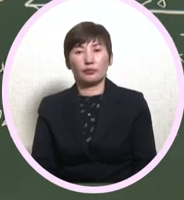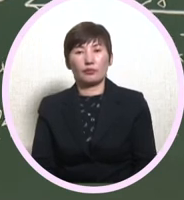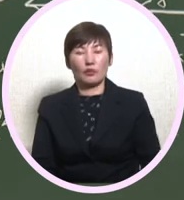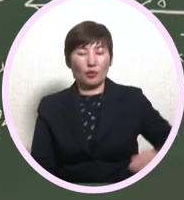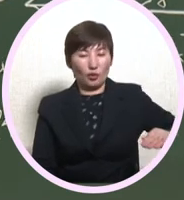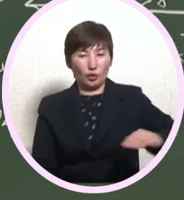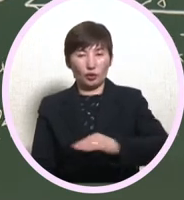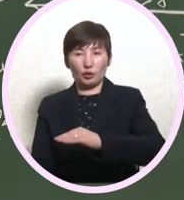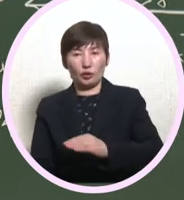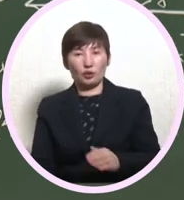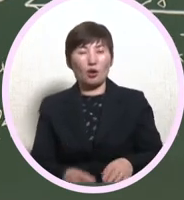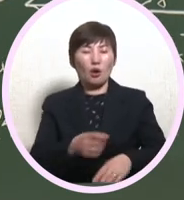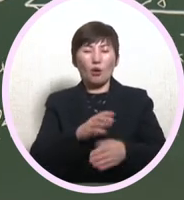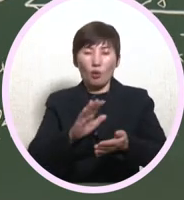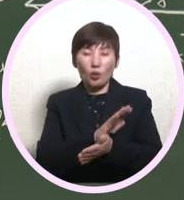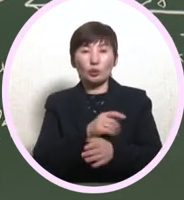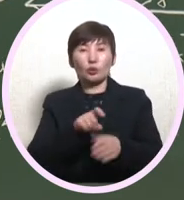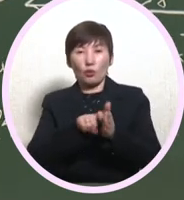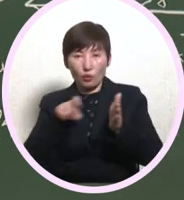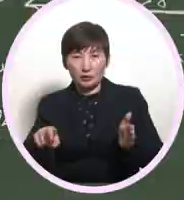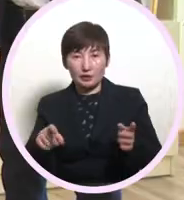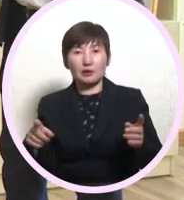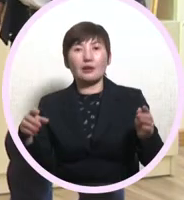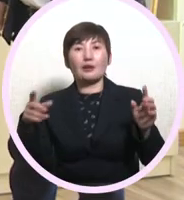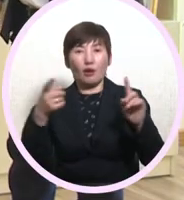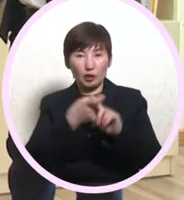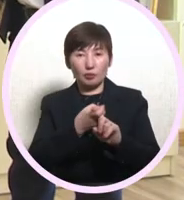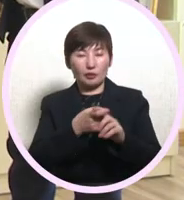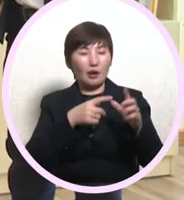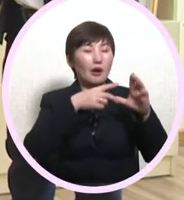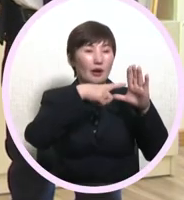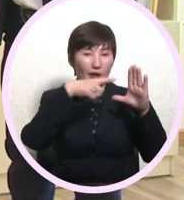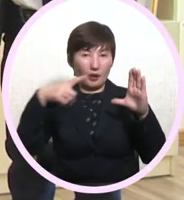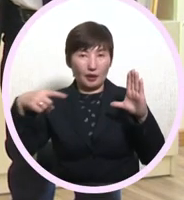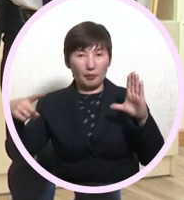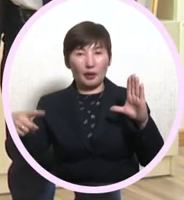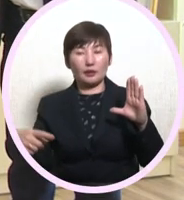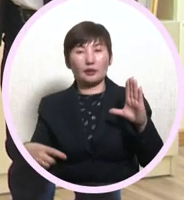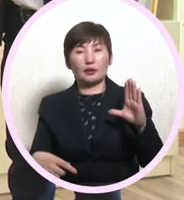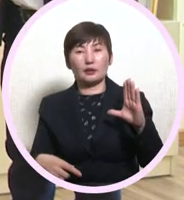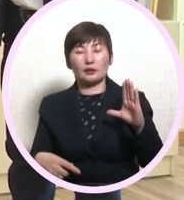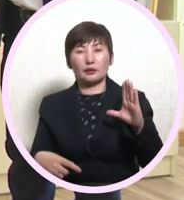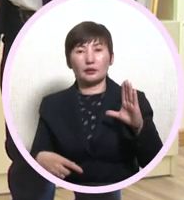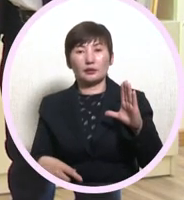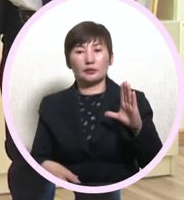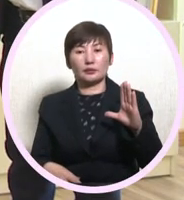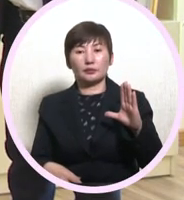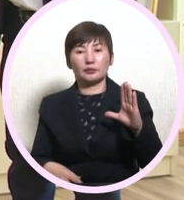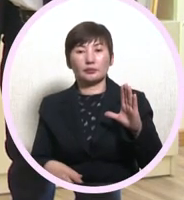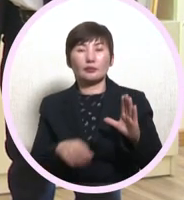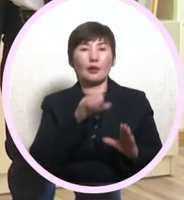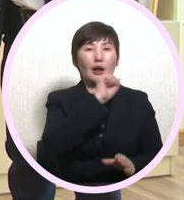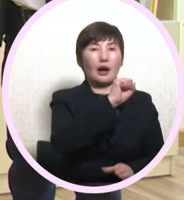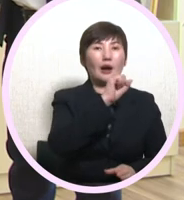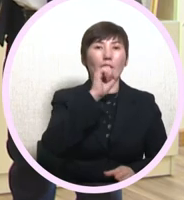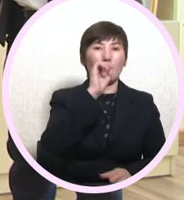хөдөлгөөнийг хурд хугацаанаас хамаарсан хөдөлгөөний график маань хурд хугацаанаас хамаарсан хөдөлгөөний график маань А, Б, С,